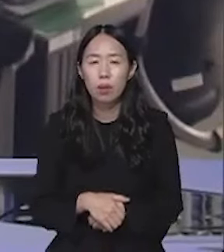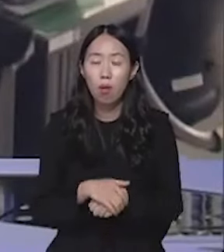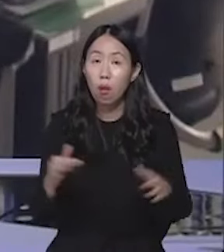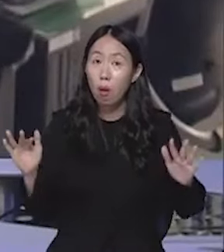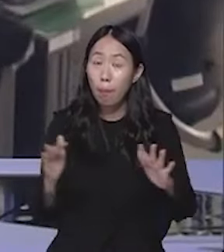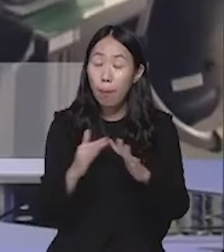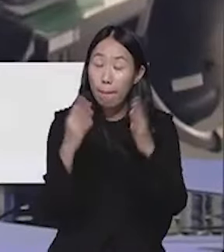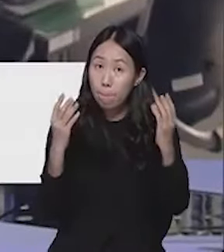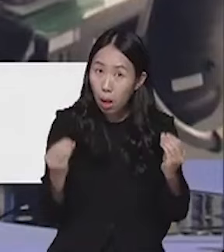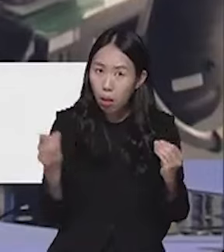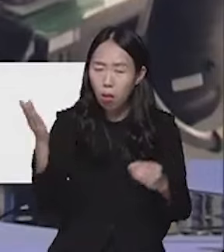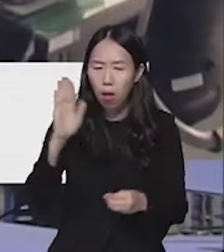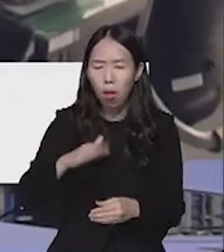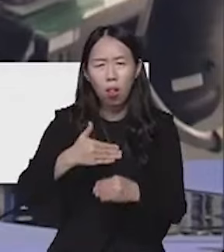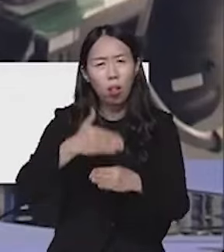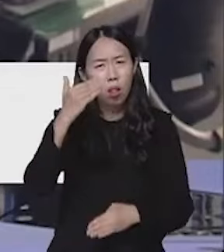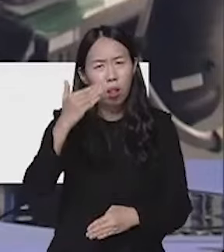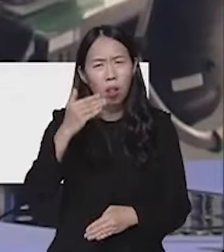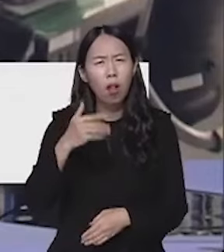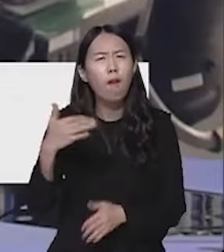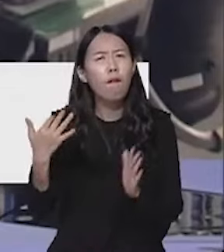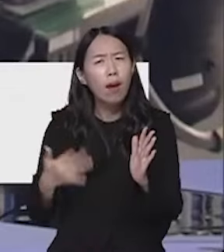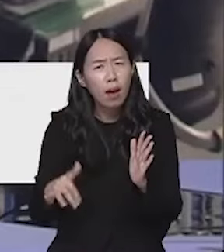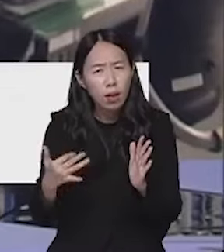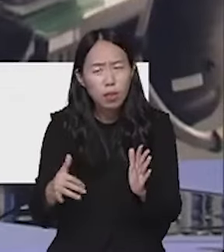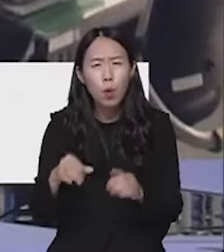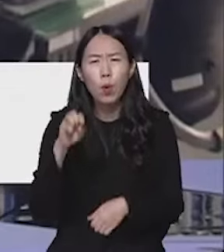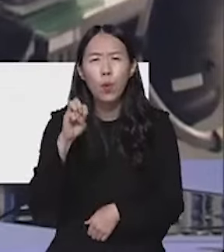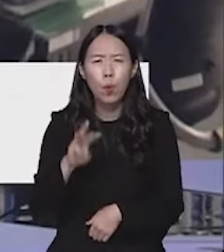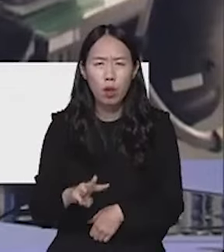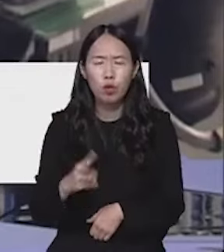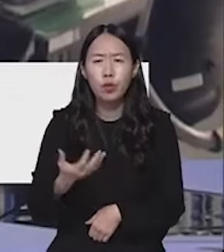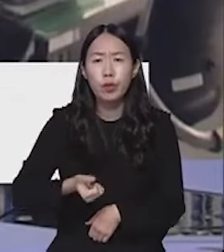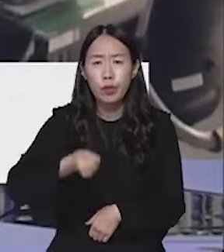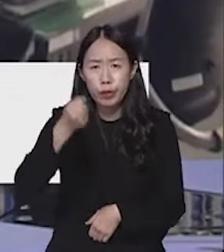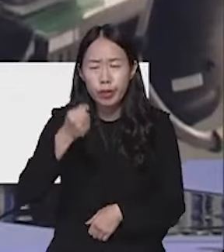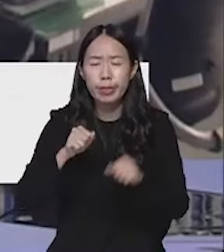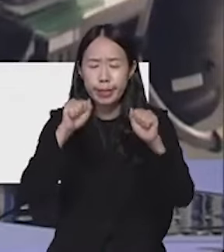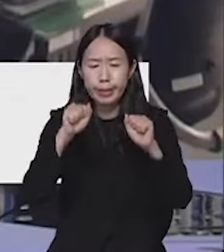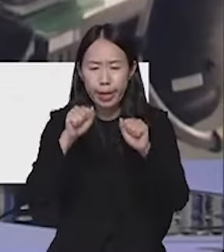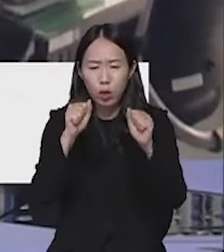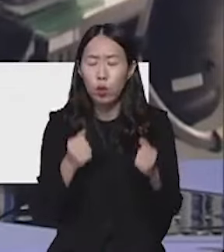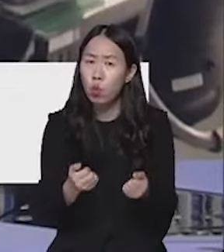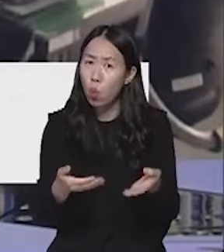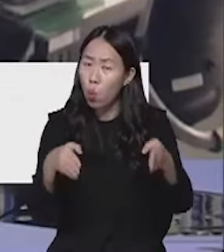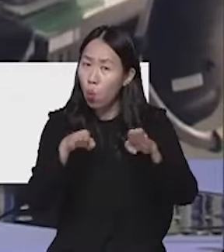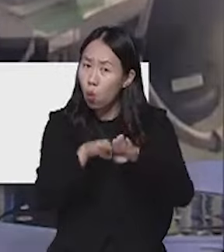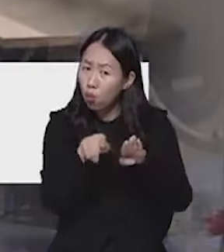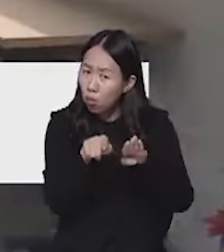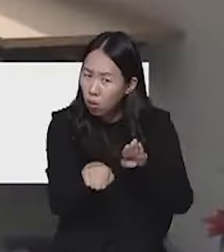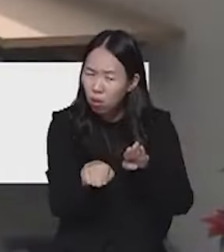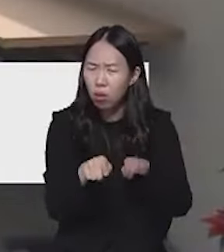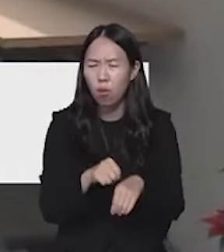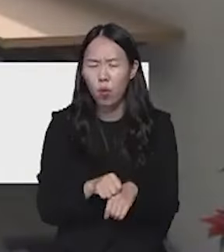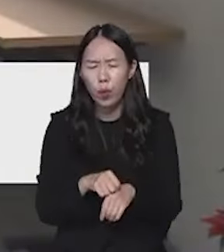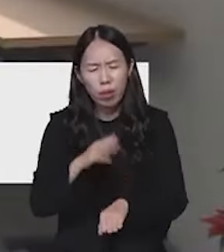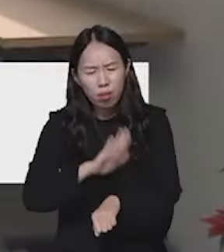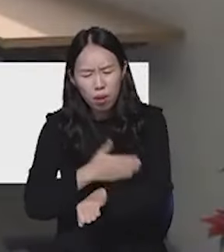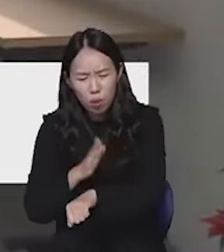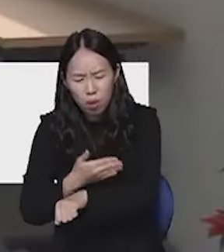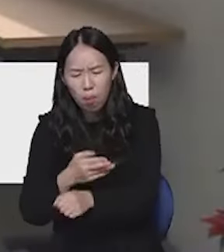중국문화부도 제대로 문을 열지 못하고 있는 광주시립체육관 건립 과정에서 발생한 부적정한 행정이 무더기로